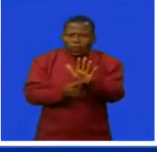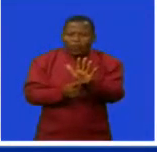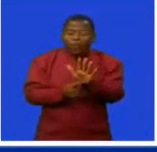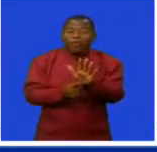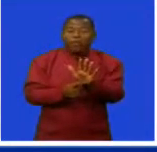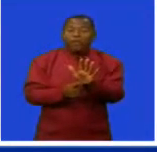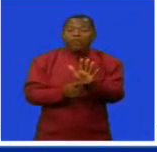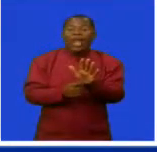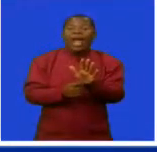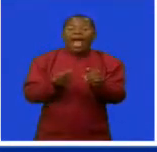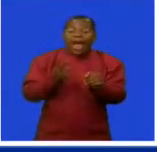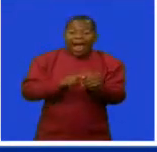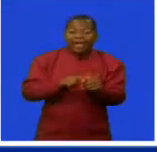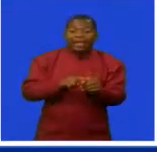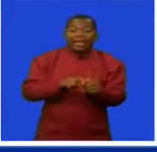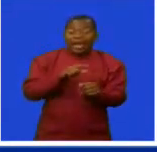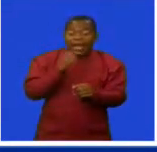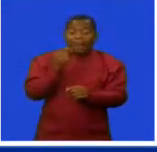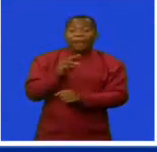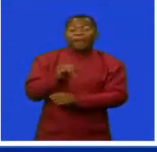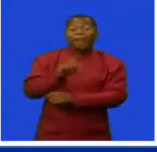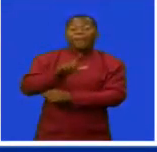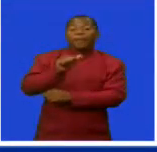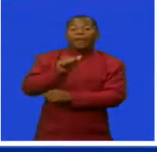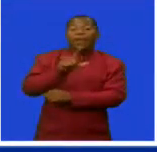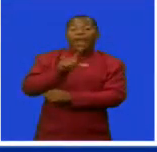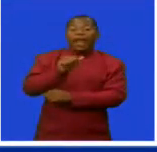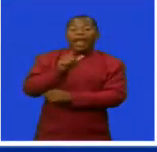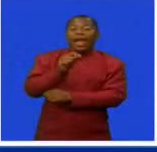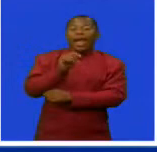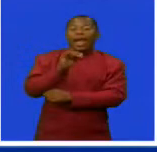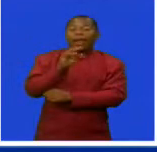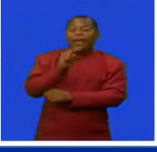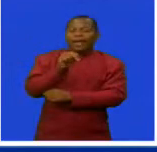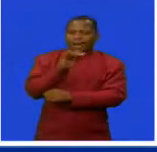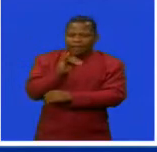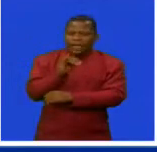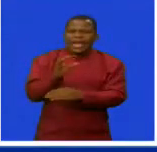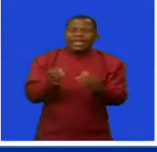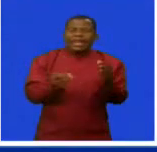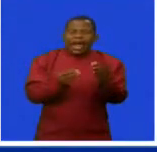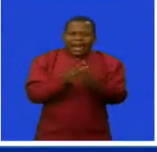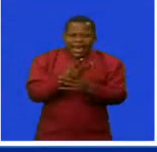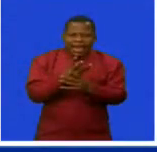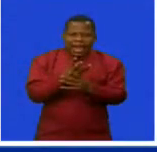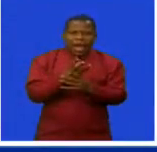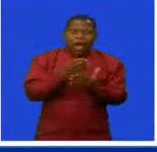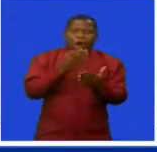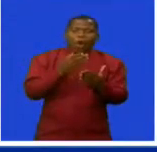ucalile ukusebenzisa loluhlelo lokufunda ngetebuchwephesha. Litiko